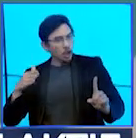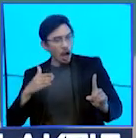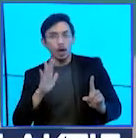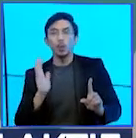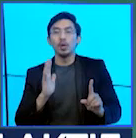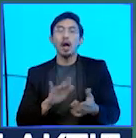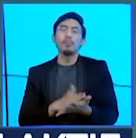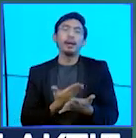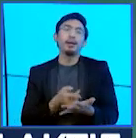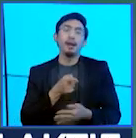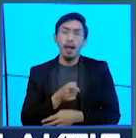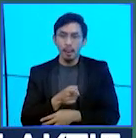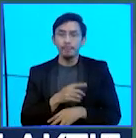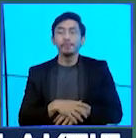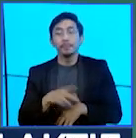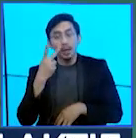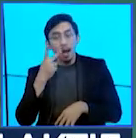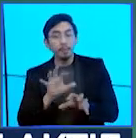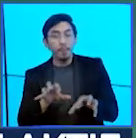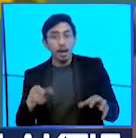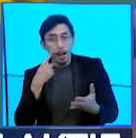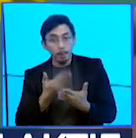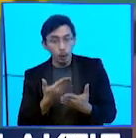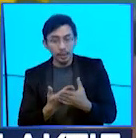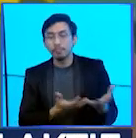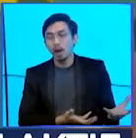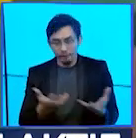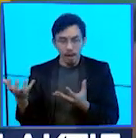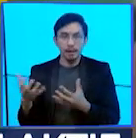AK dan beberapa butir amunisi aktif.